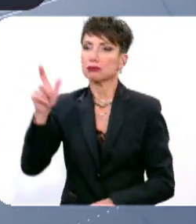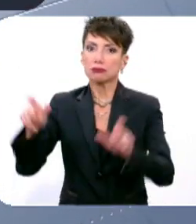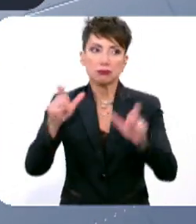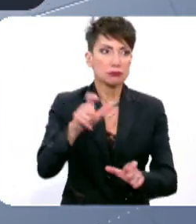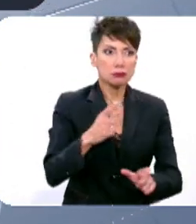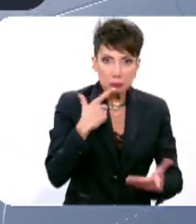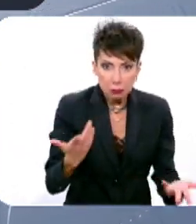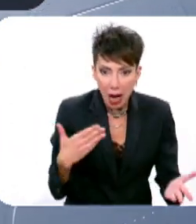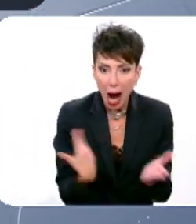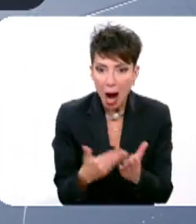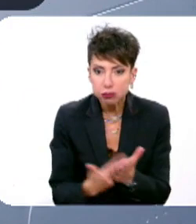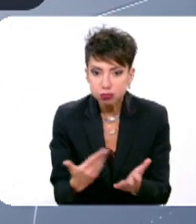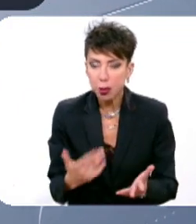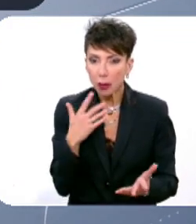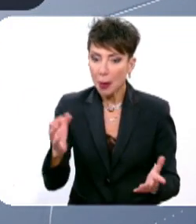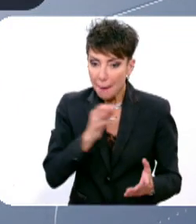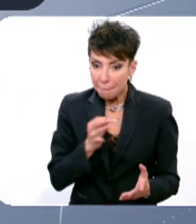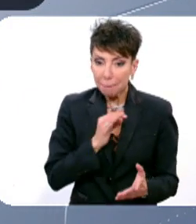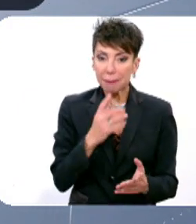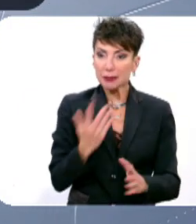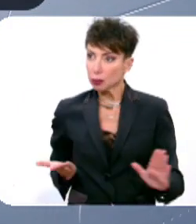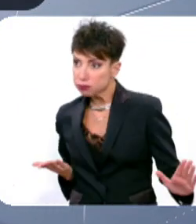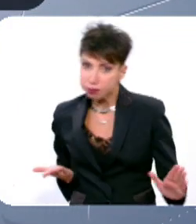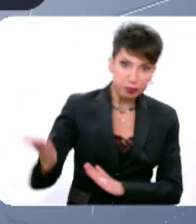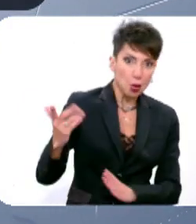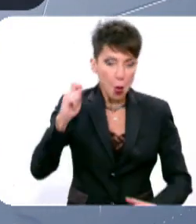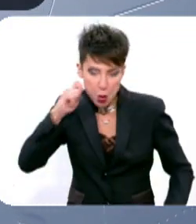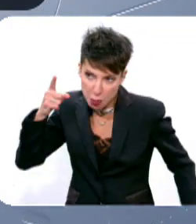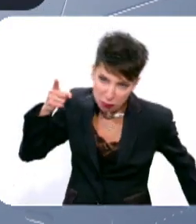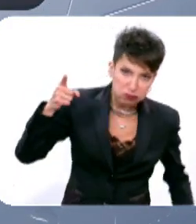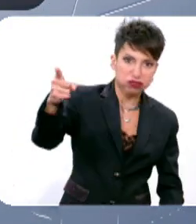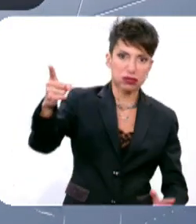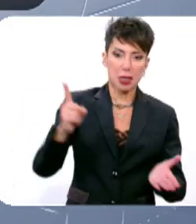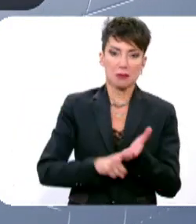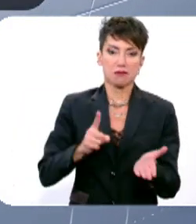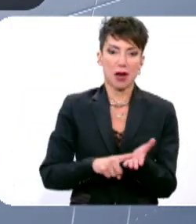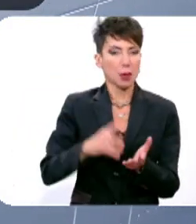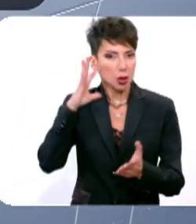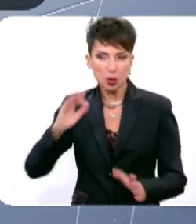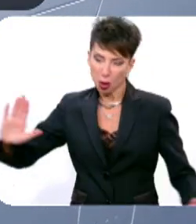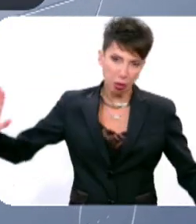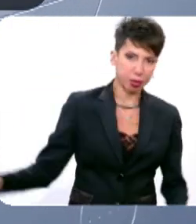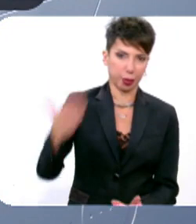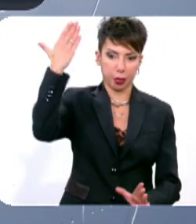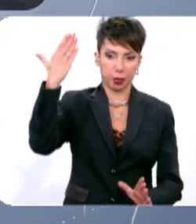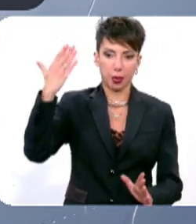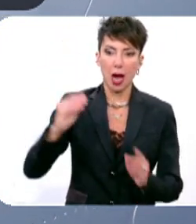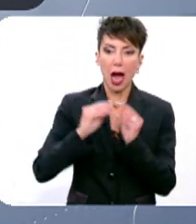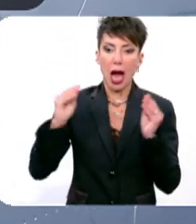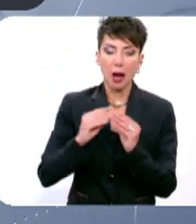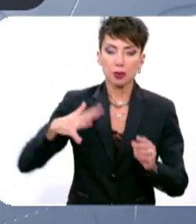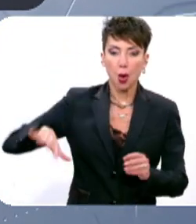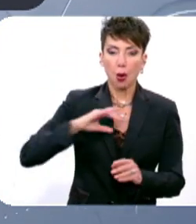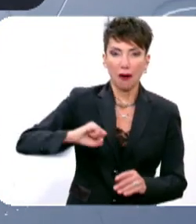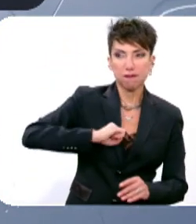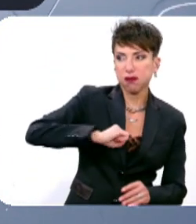χειριστές, βρέστε μου κάποιον για να το κάνουμε επώνυμη καταγγελία για να μπορέσουμε να το ξυλώσουμε. Υπήρχε ο φόβος αυτός που υπάρχει